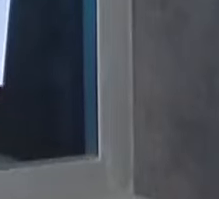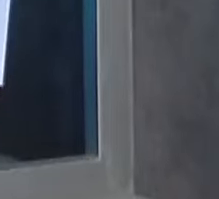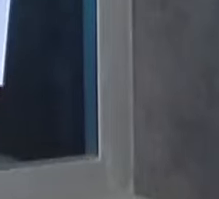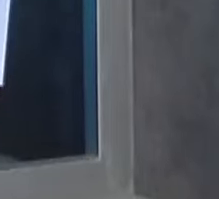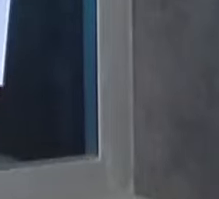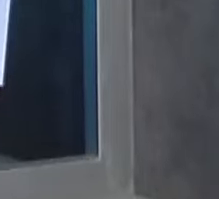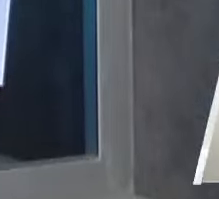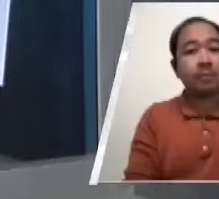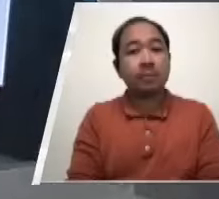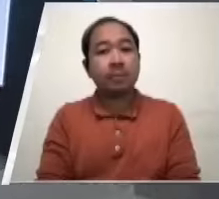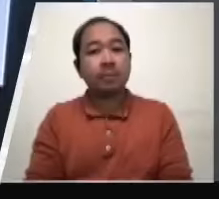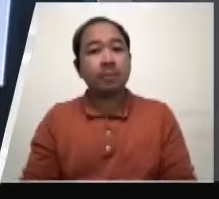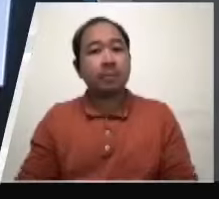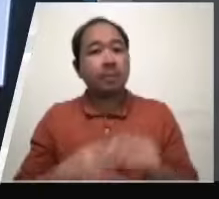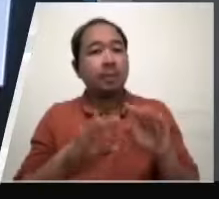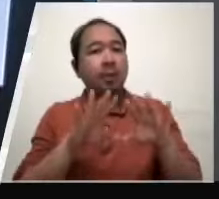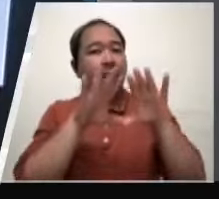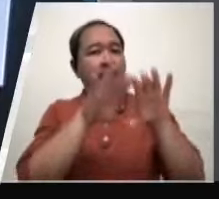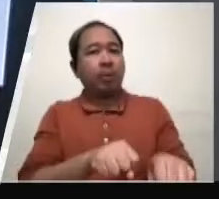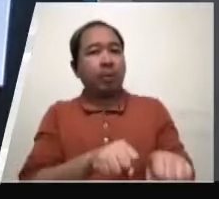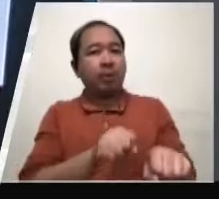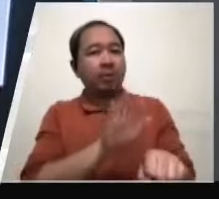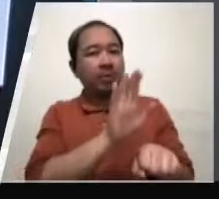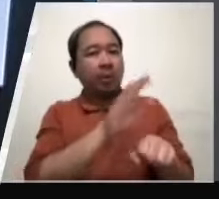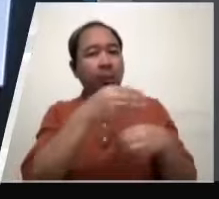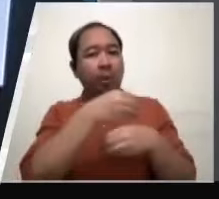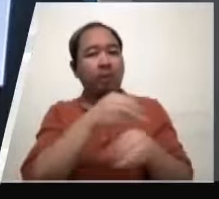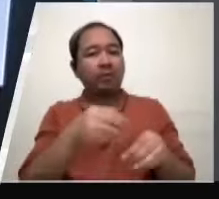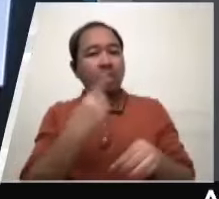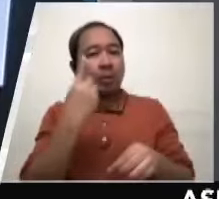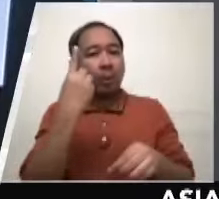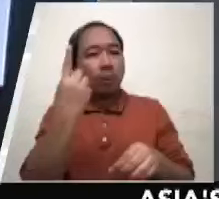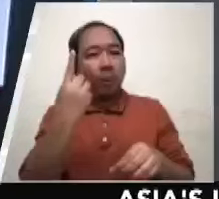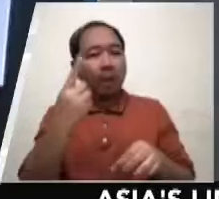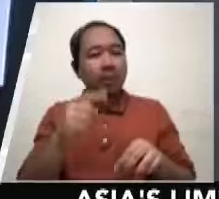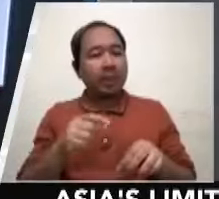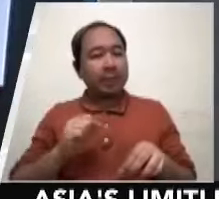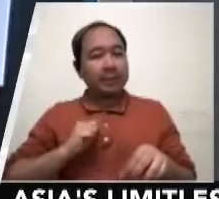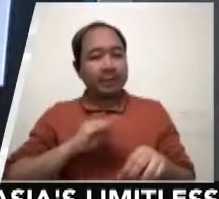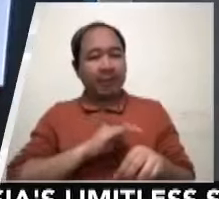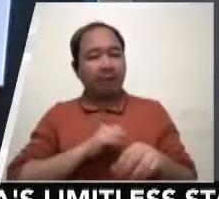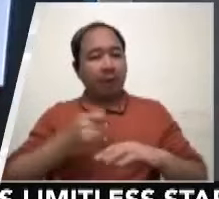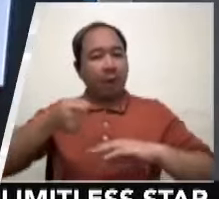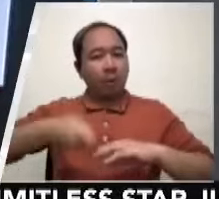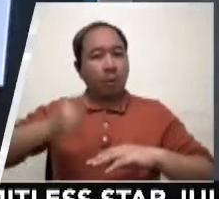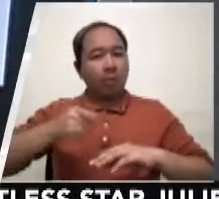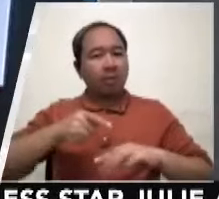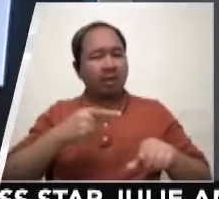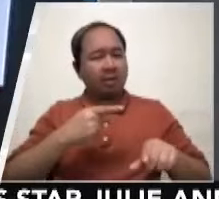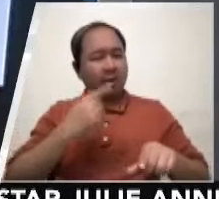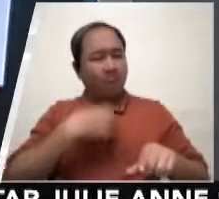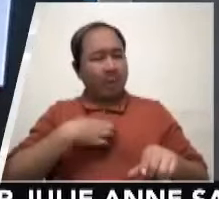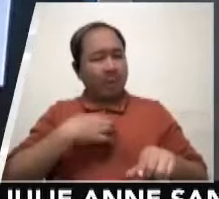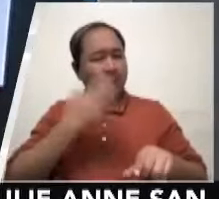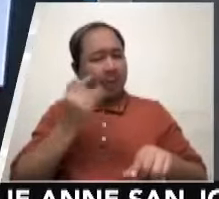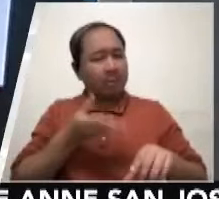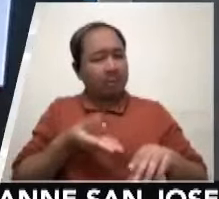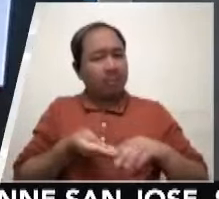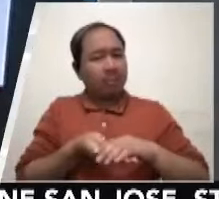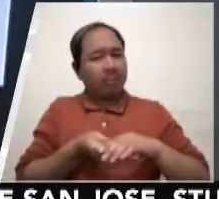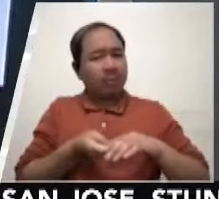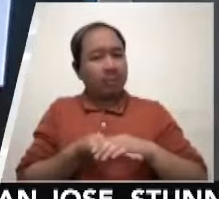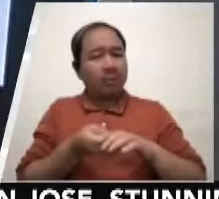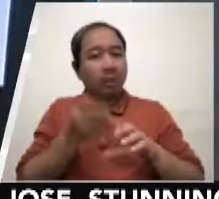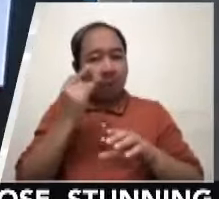Nasa kote sa loob mismo ng kanyang opisina ang isang clerk of court na inireklamo ng pangingigil para umano paburan ang kaso ng isang